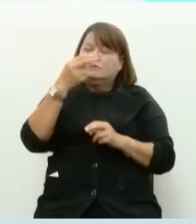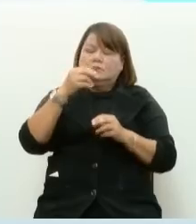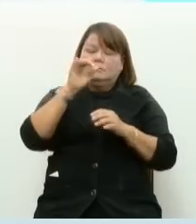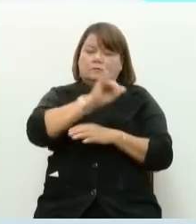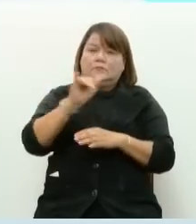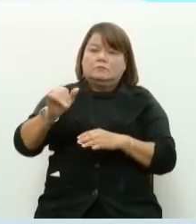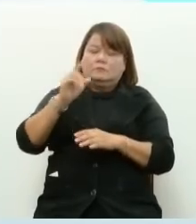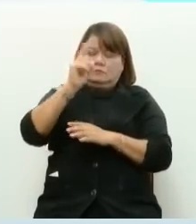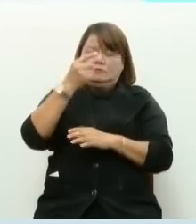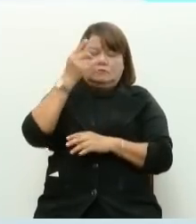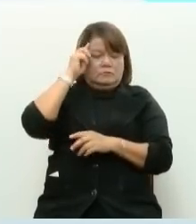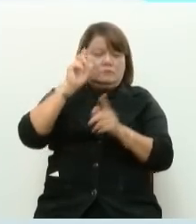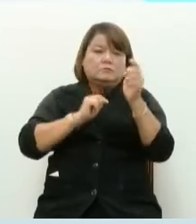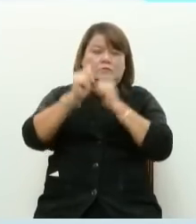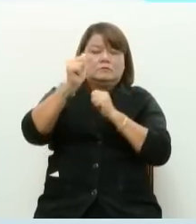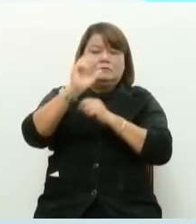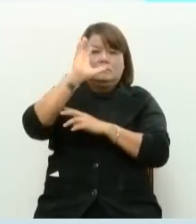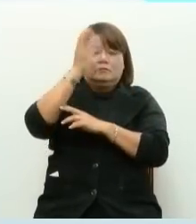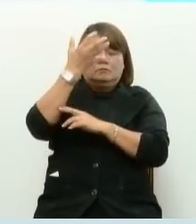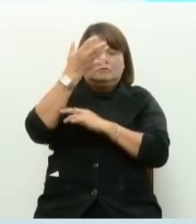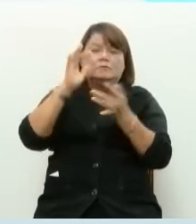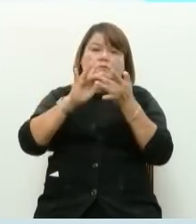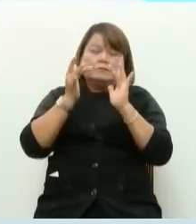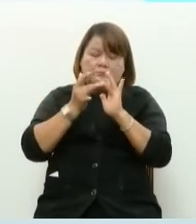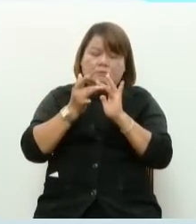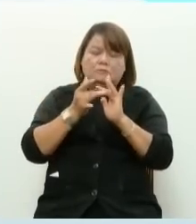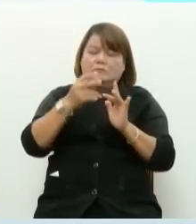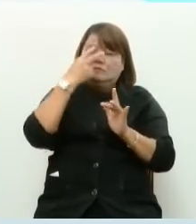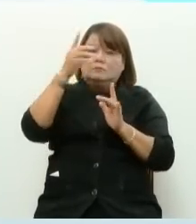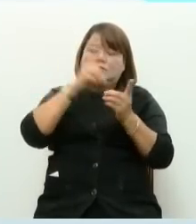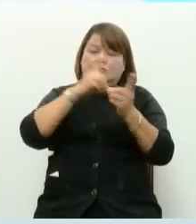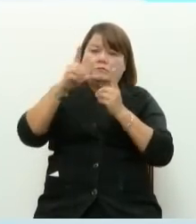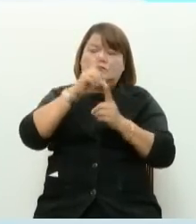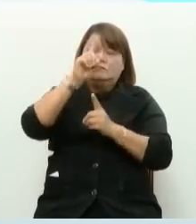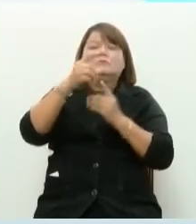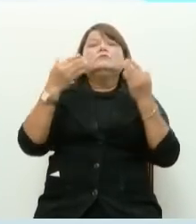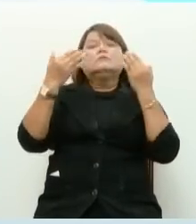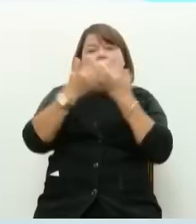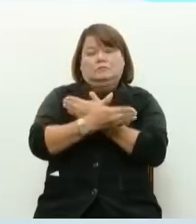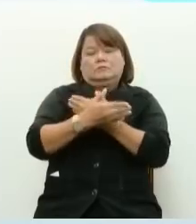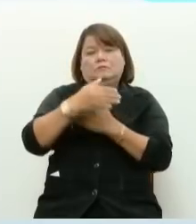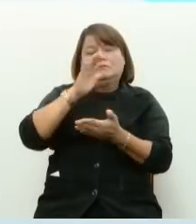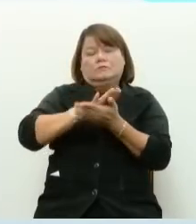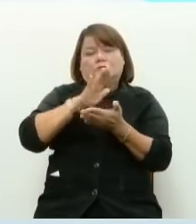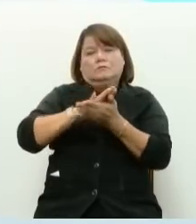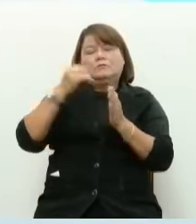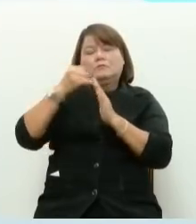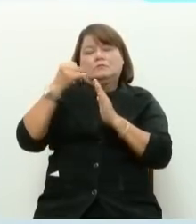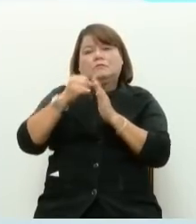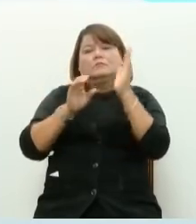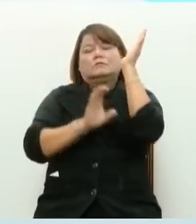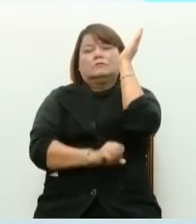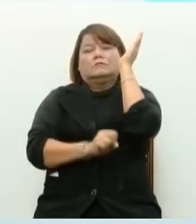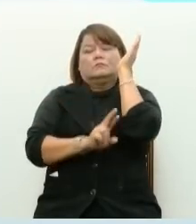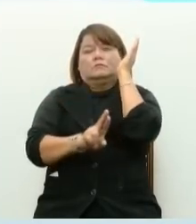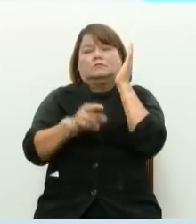ใหม่รู้ทันโลกโซเชียลนะคะนำเสนอในเรื่องราวของสังคมต้องแลกของโรงเรียนกาญจนดิษฐ์จังหวัดสุราษฎร์ธานีสังกัดสำนัก